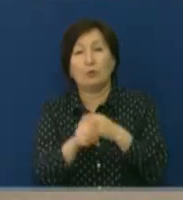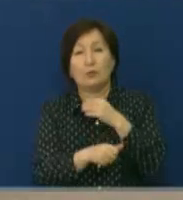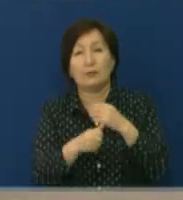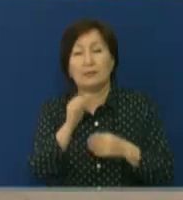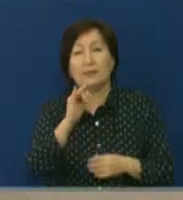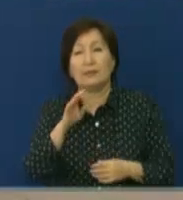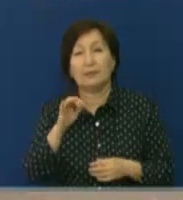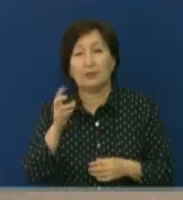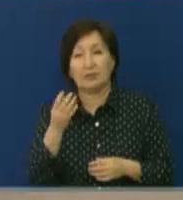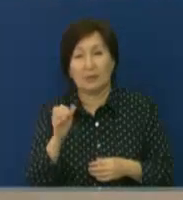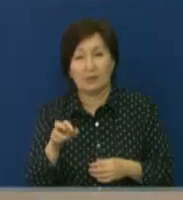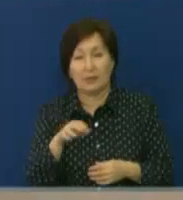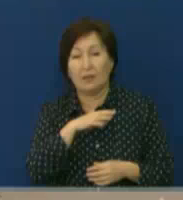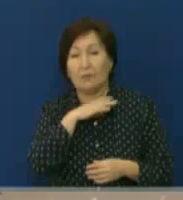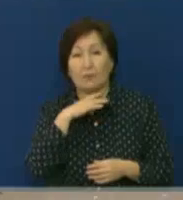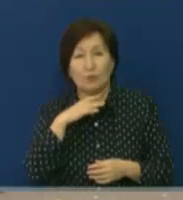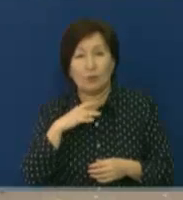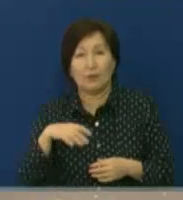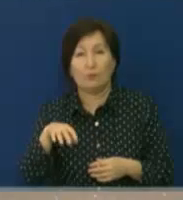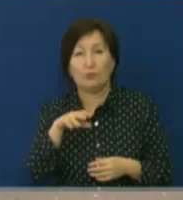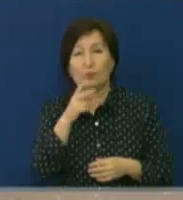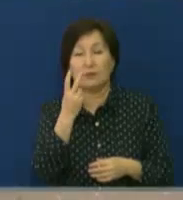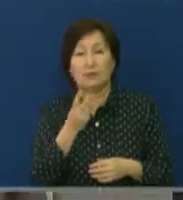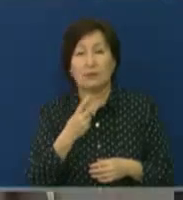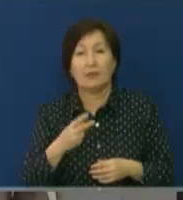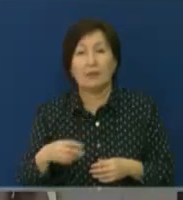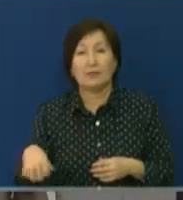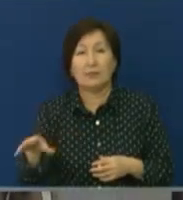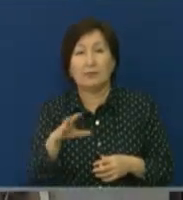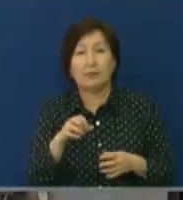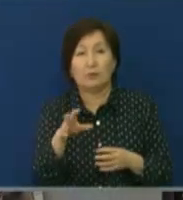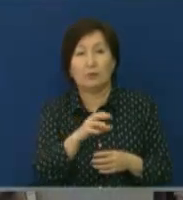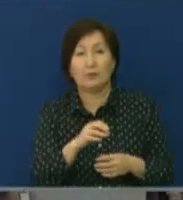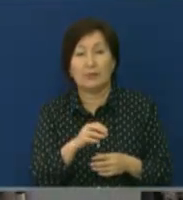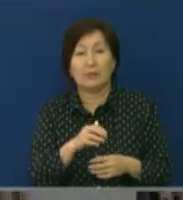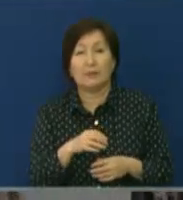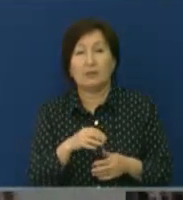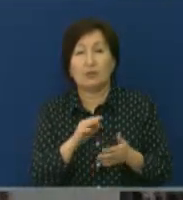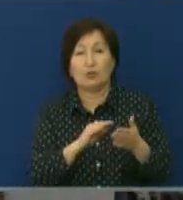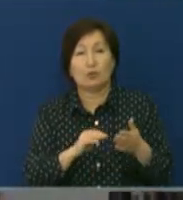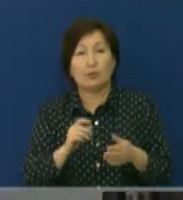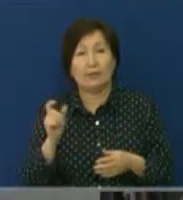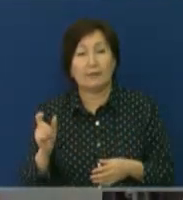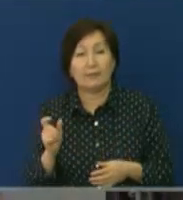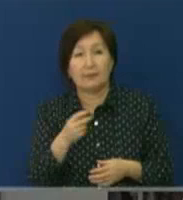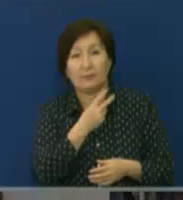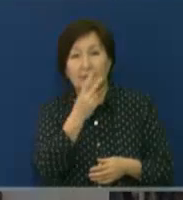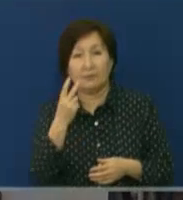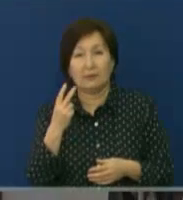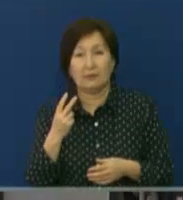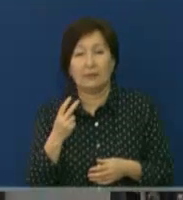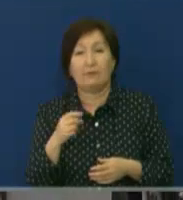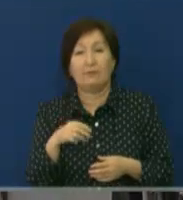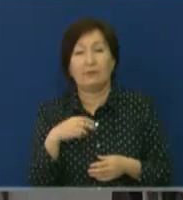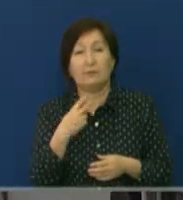несколько дней мусора рабочие приступили прямо во время съемки нашего сюжета жители устав жаловаться непосредственно руководству